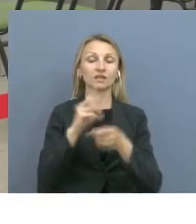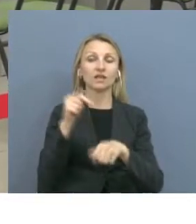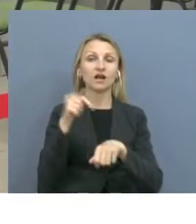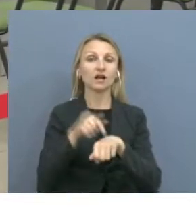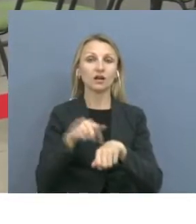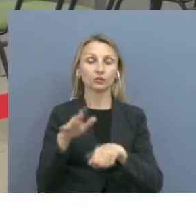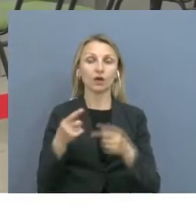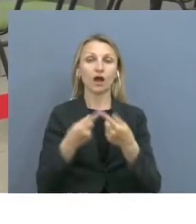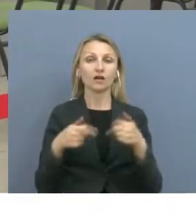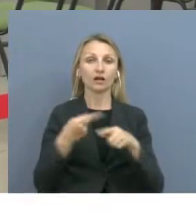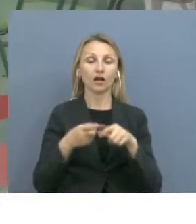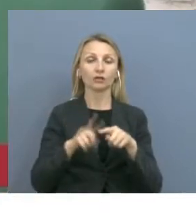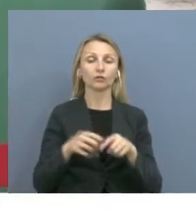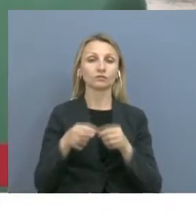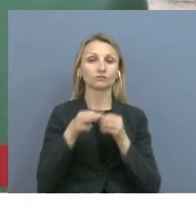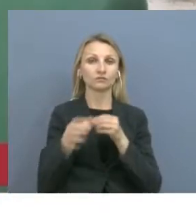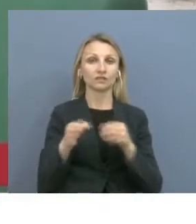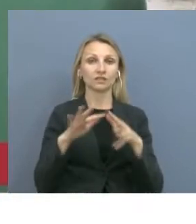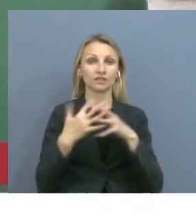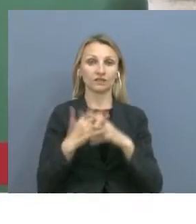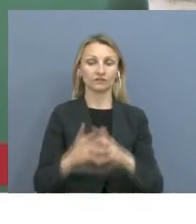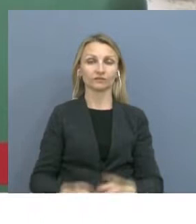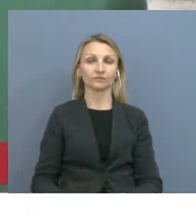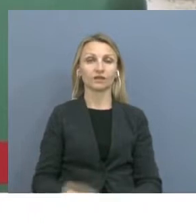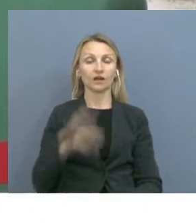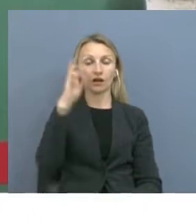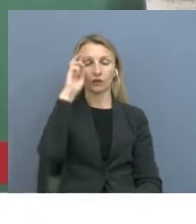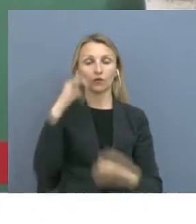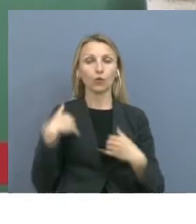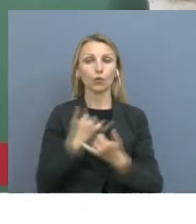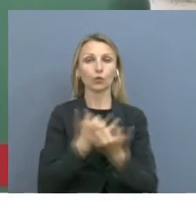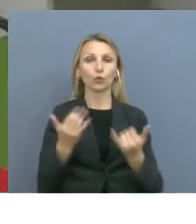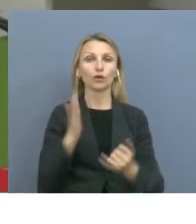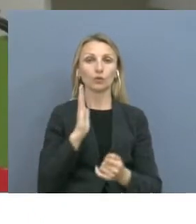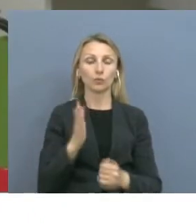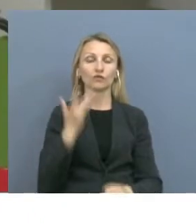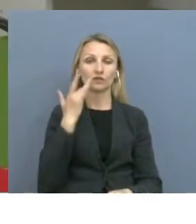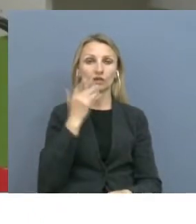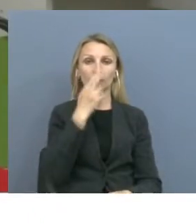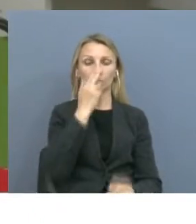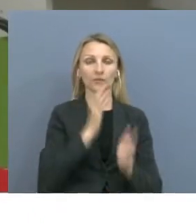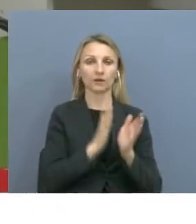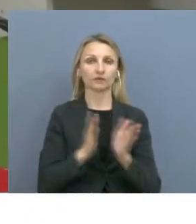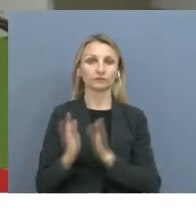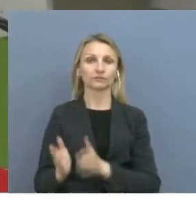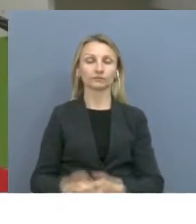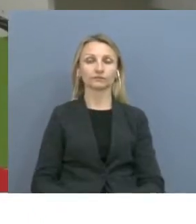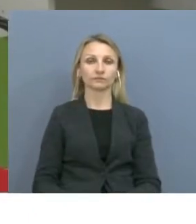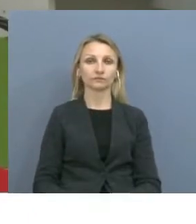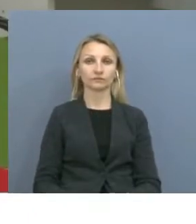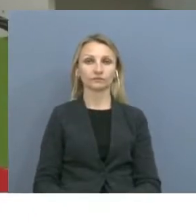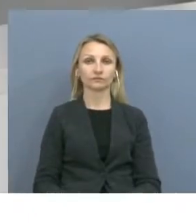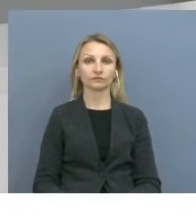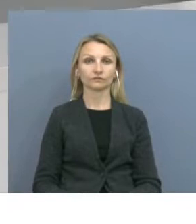отделов, расположенных в районных центрах и сельской местности. Госуслуги там будут оказываться в привычном формате. Нурсултан Ибраев, Баужан